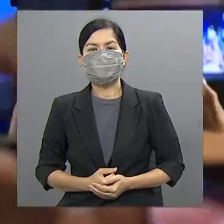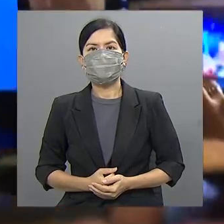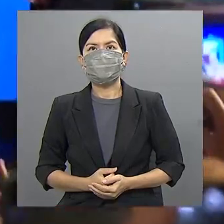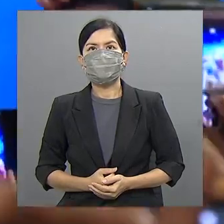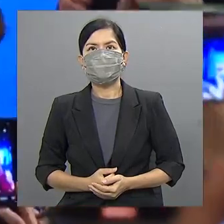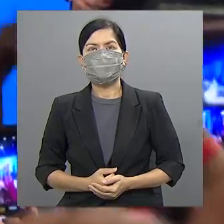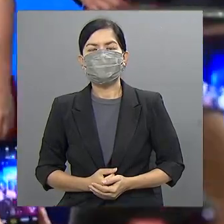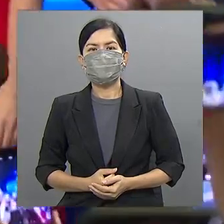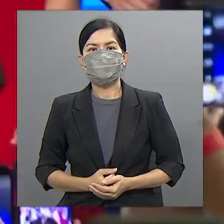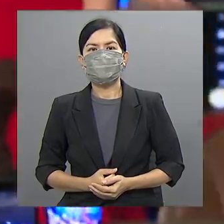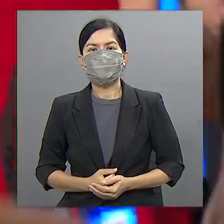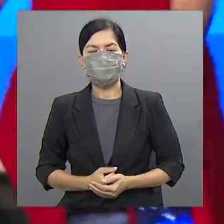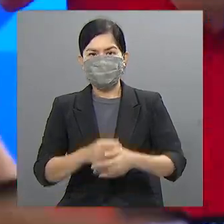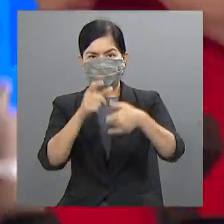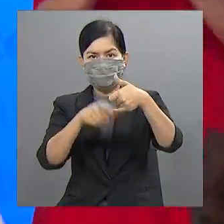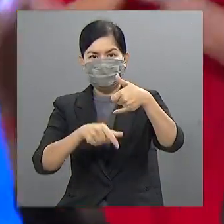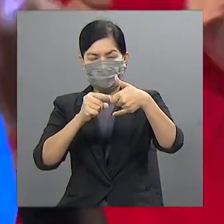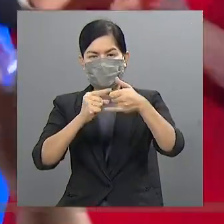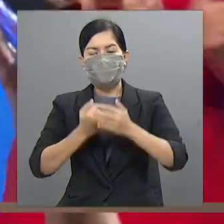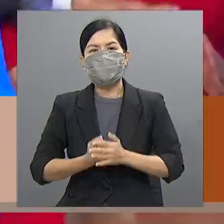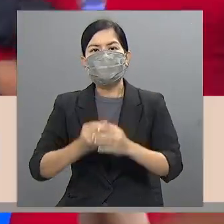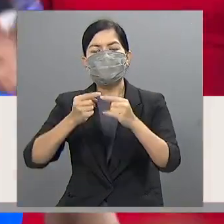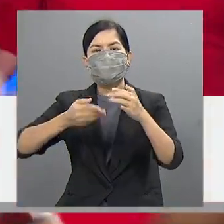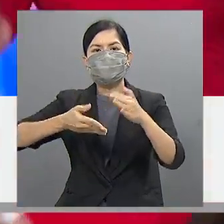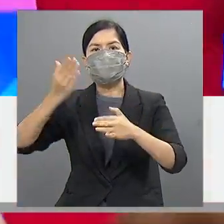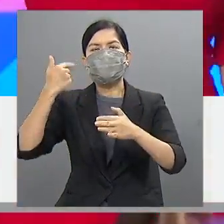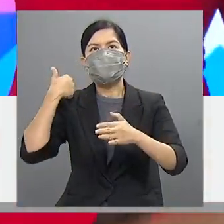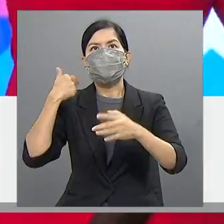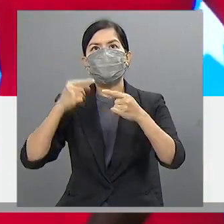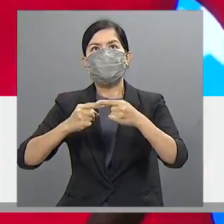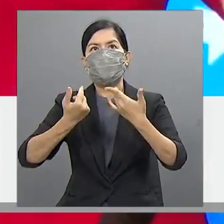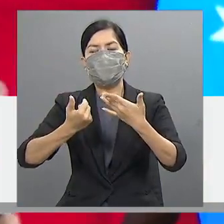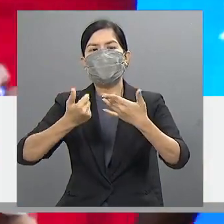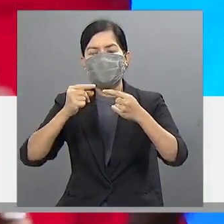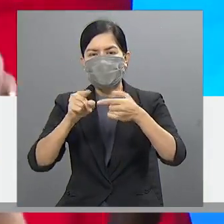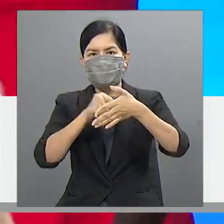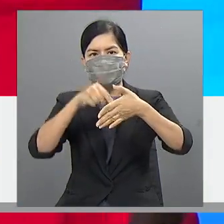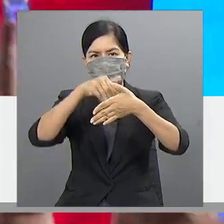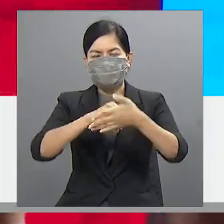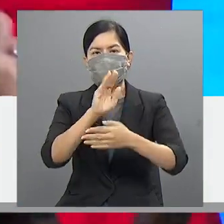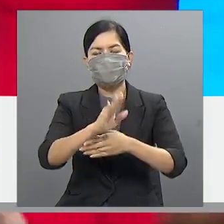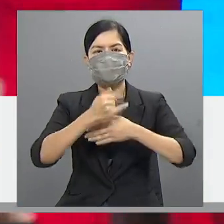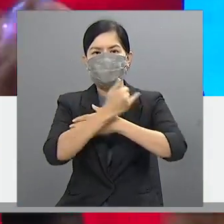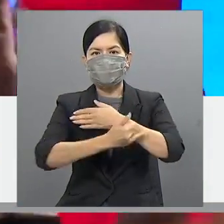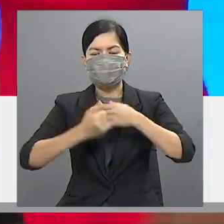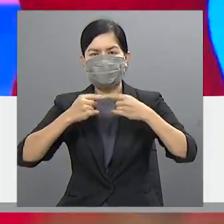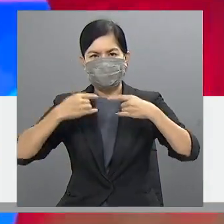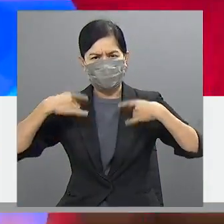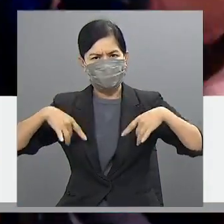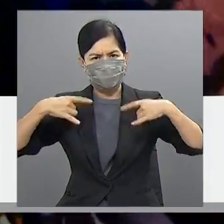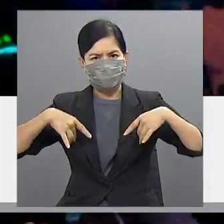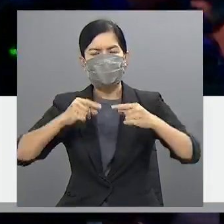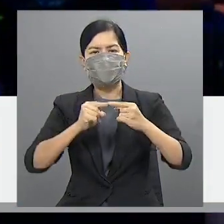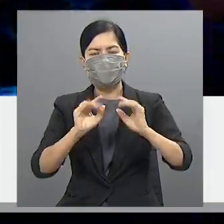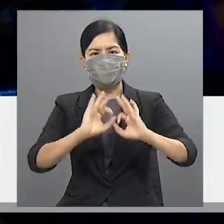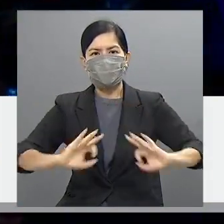เอเบอร์คว้าชัยเหนือพรรคการเมืองฝ่ายอนุรักษ์นิยมในรอบเกือบ10ปีนะคะถือเป็นการส่งสัญญาณสำคัญไปยังชาวออสเตรเลียและประช